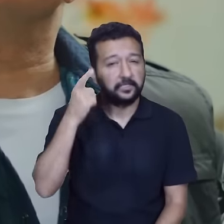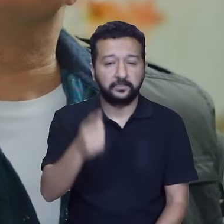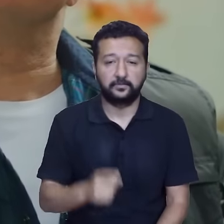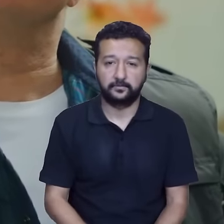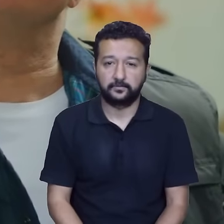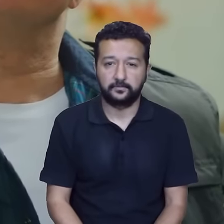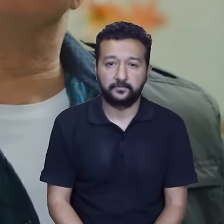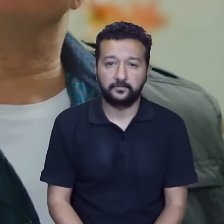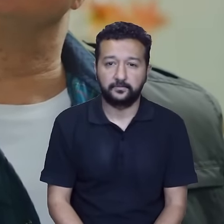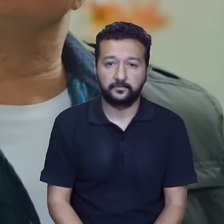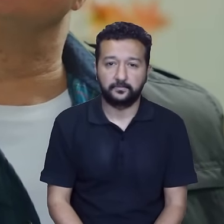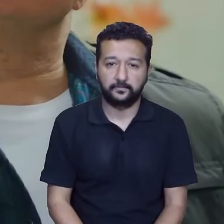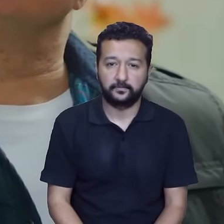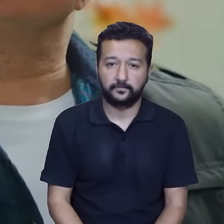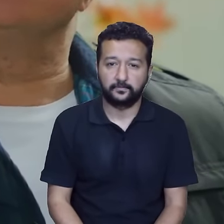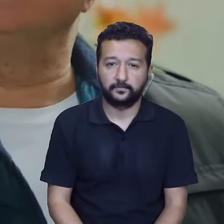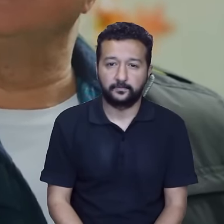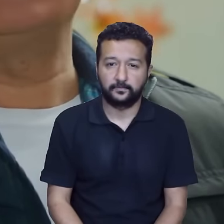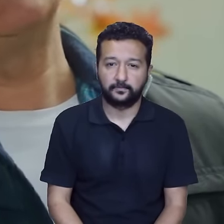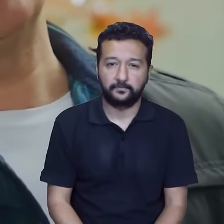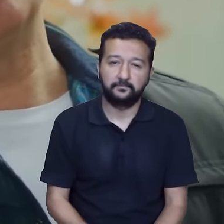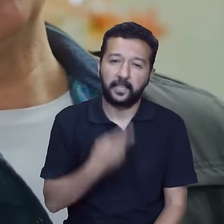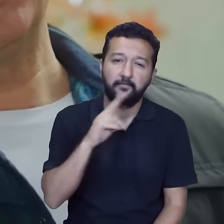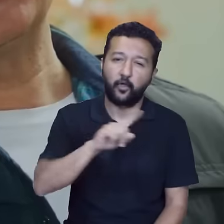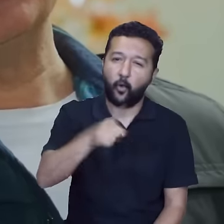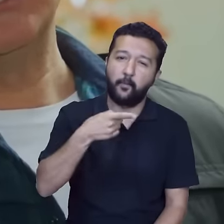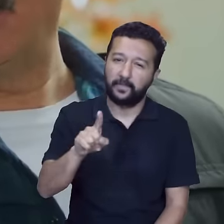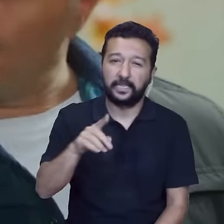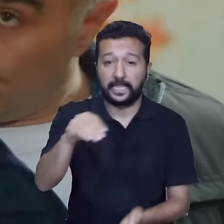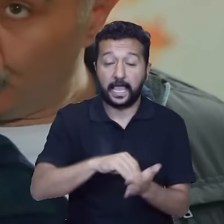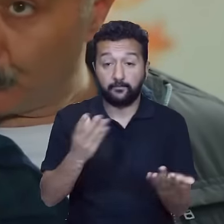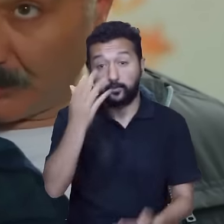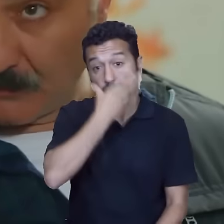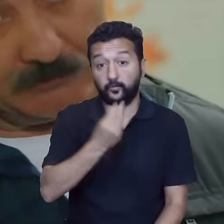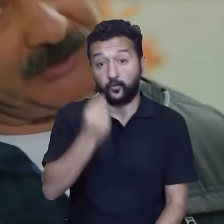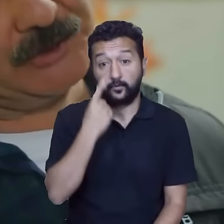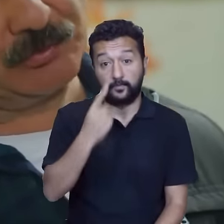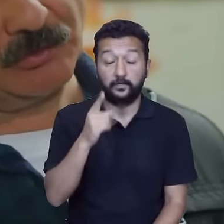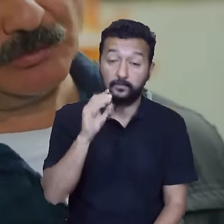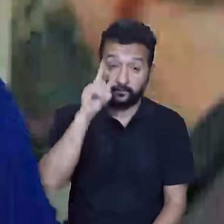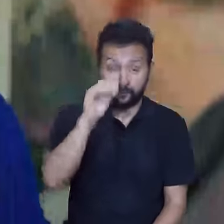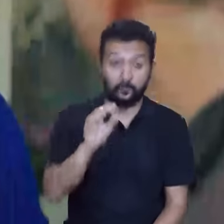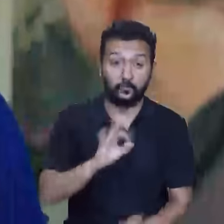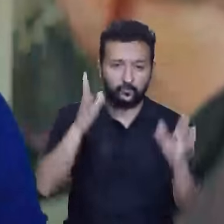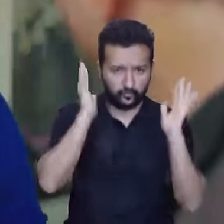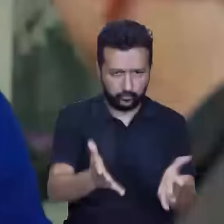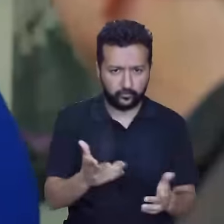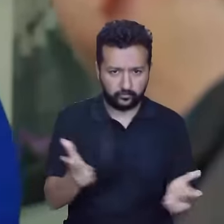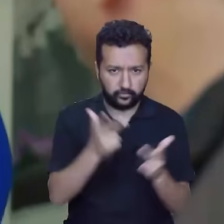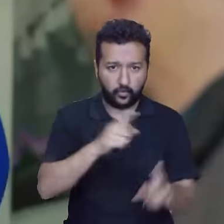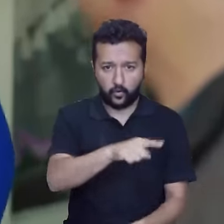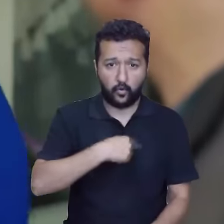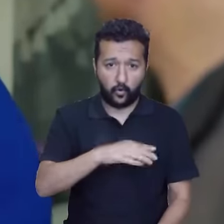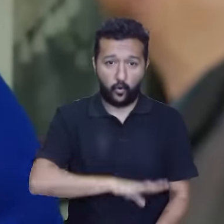sence? Tahmin yürütür havaları takındı. Abla bir 10.000'ini alırım be. Ama güzel olur bak. Vallahi güzel olur. Yuh.